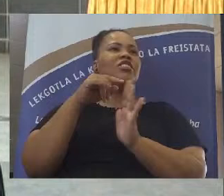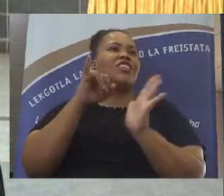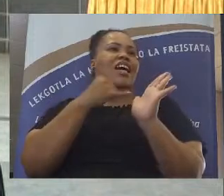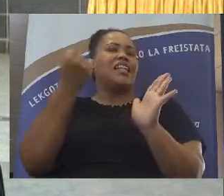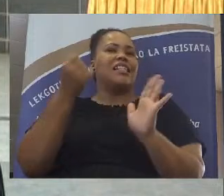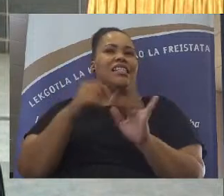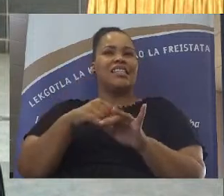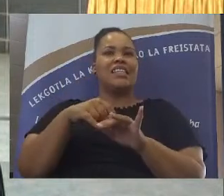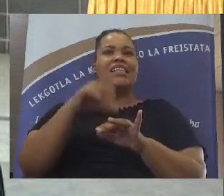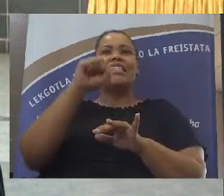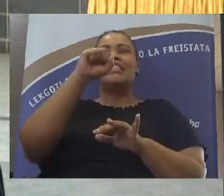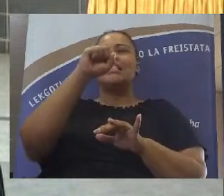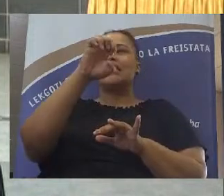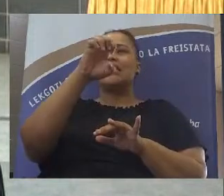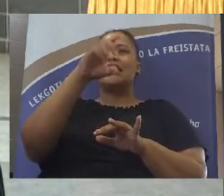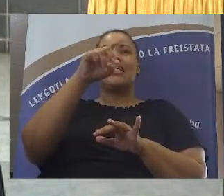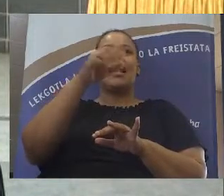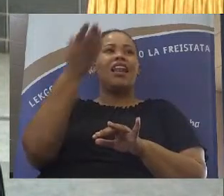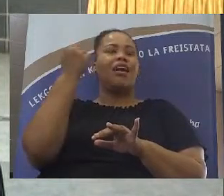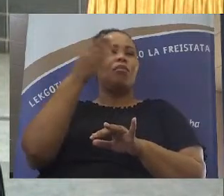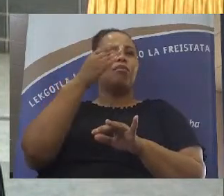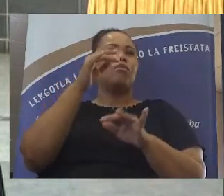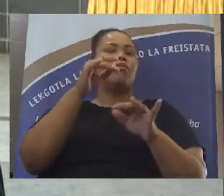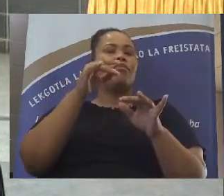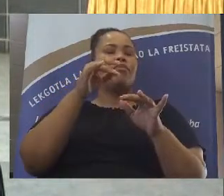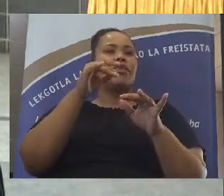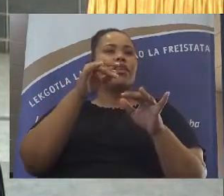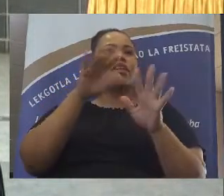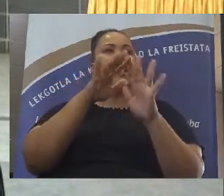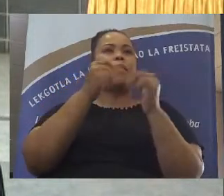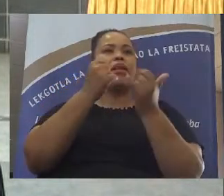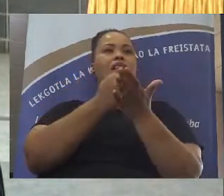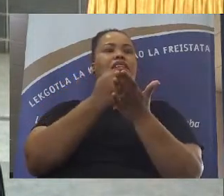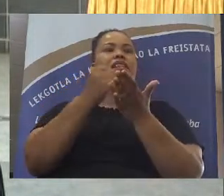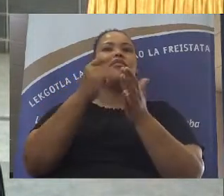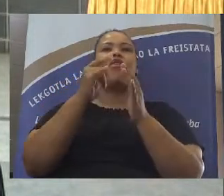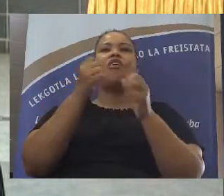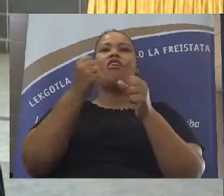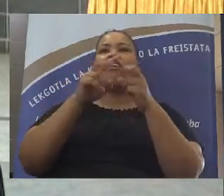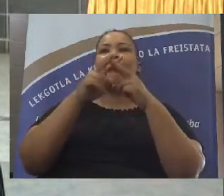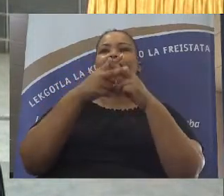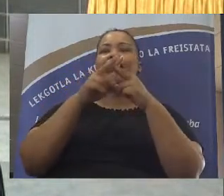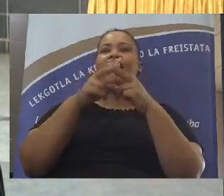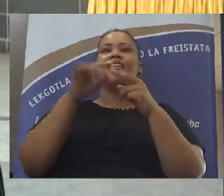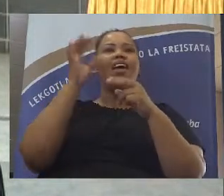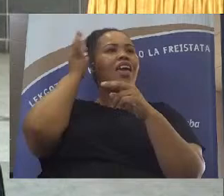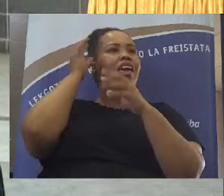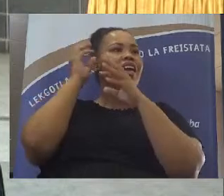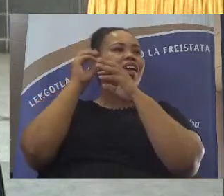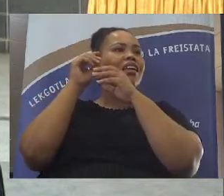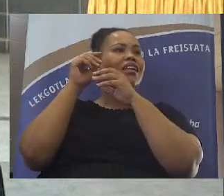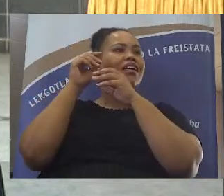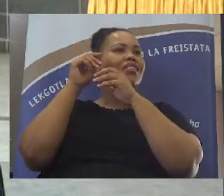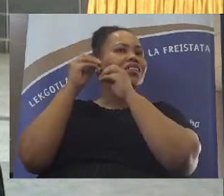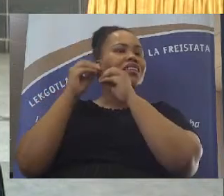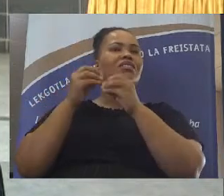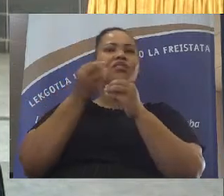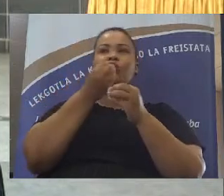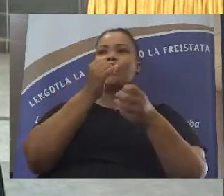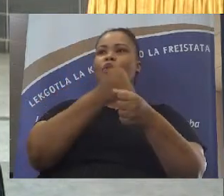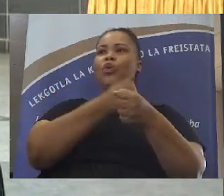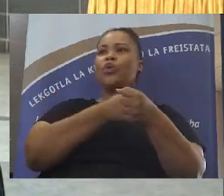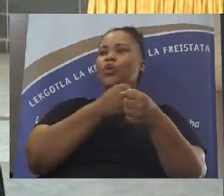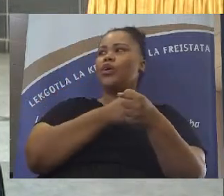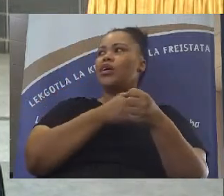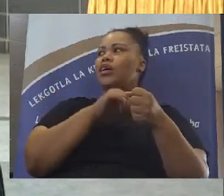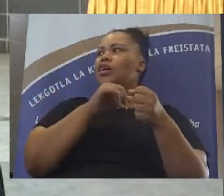was hier daar gewees, toe moes hulle companies kom registreer vir mechanical en hy goede, vir hairdressing, vir catering. Ek meen